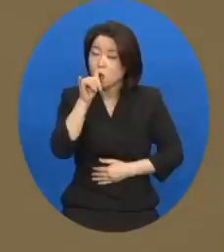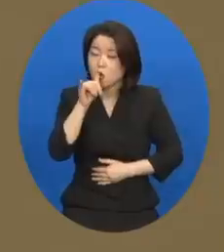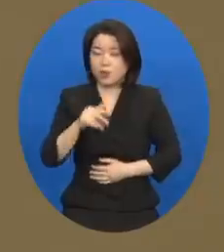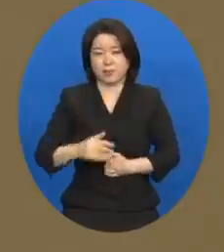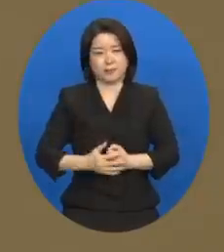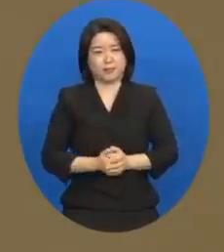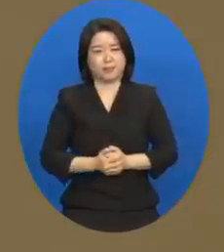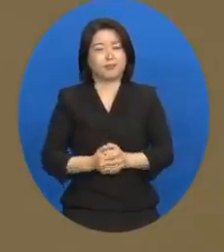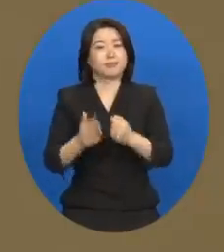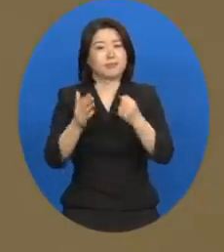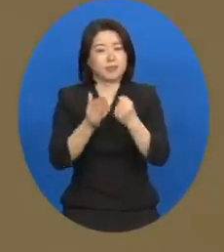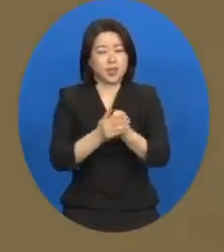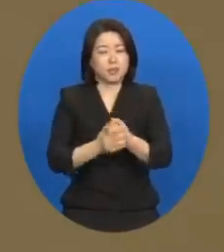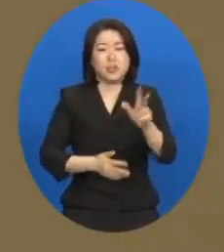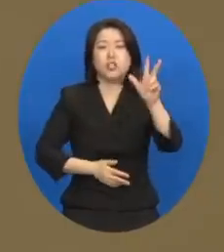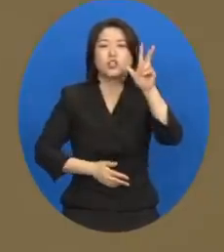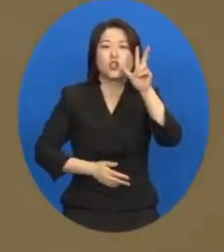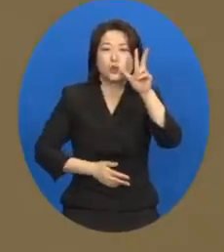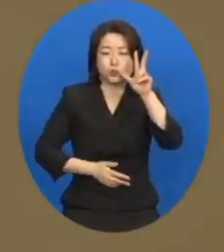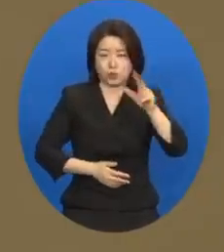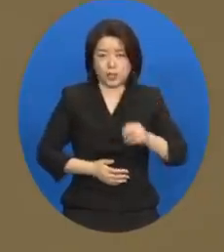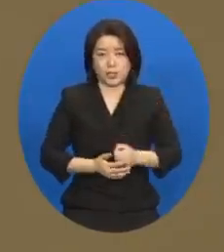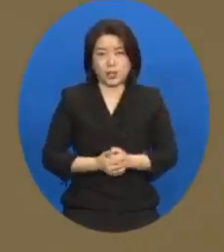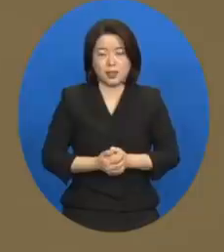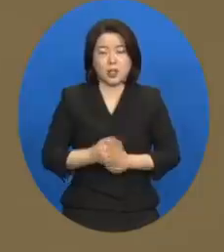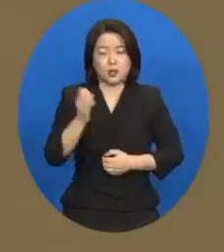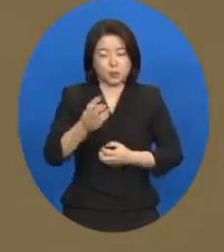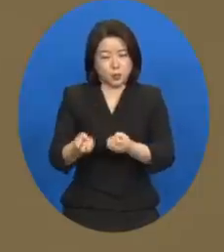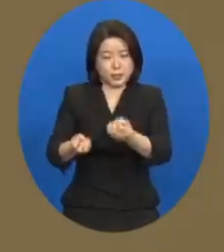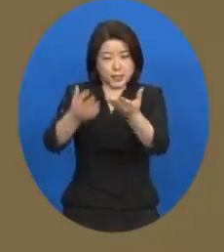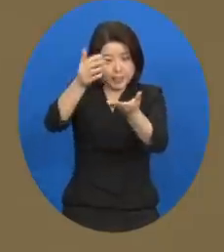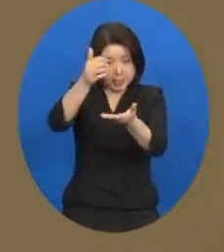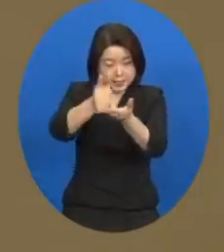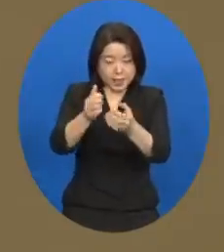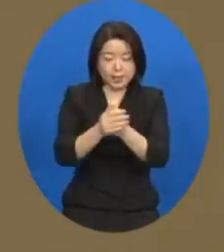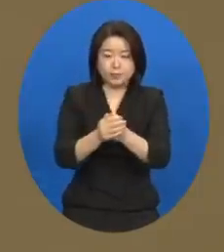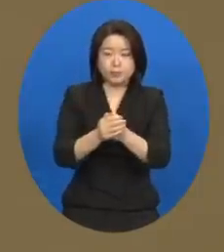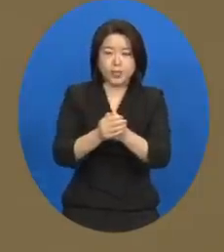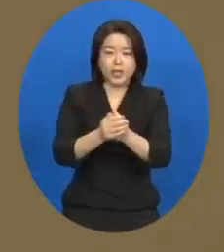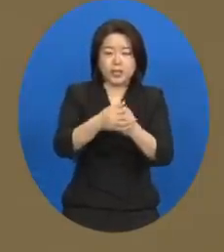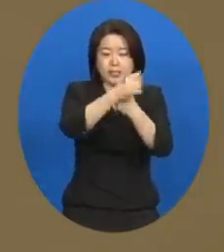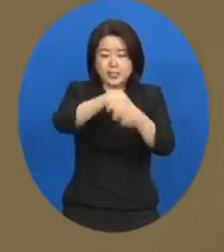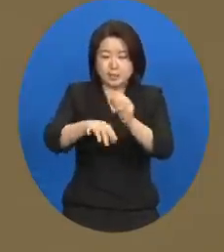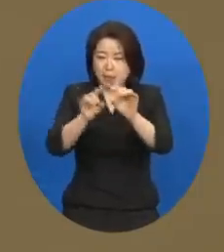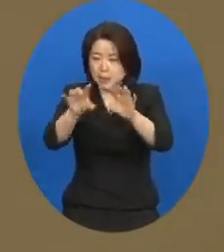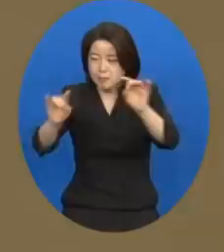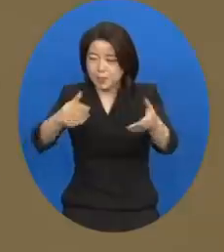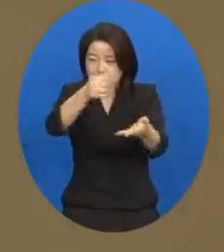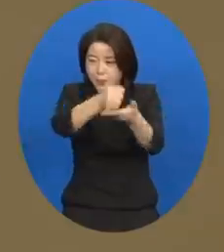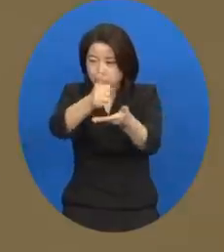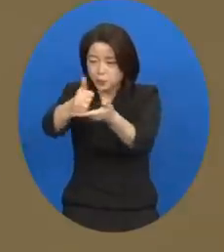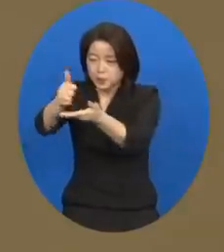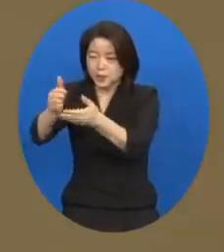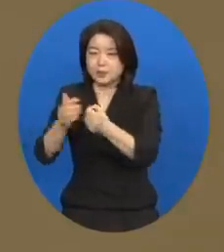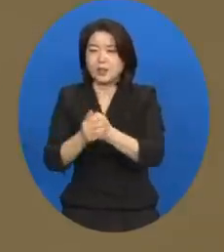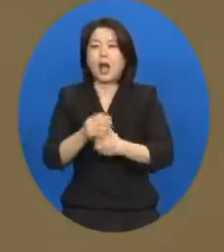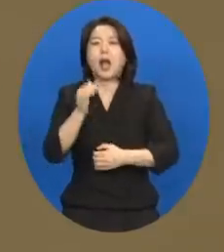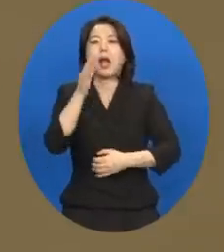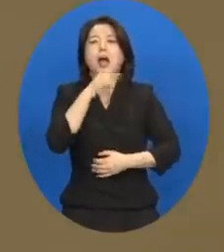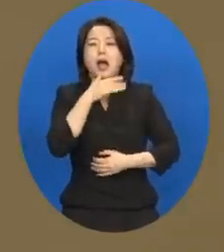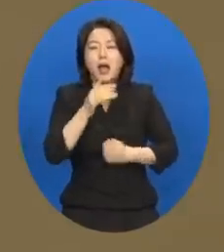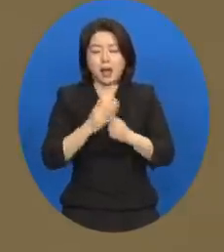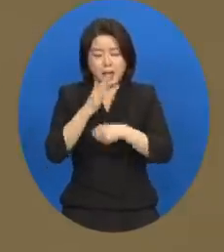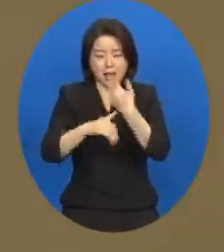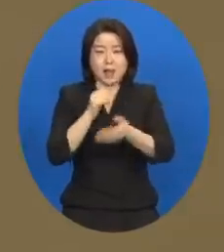그래서 여호수아가 그리고 제사장과 각 지파의 족장들이 하나님의 말씀대로